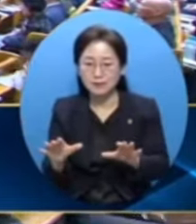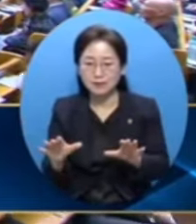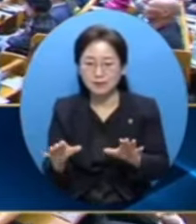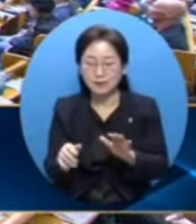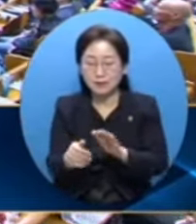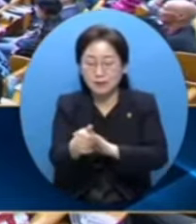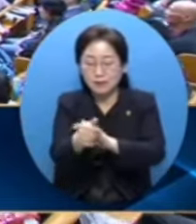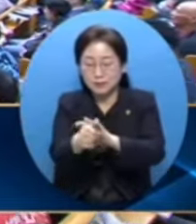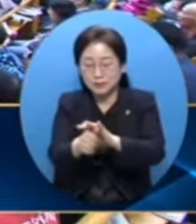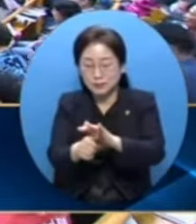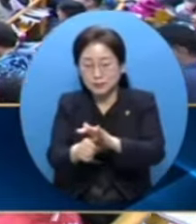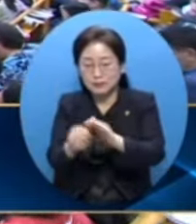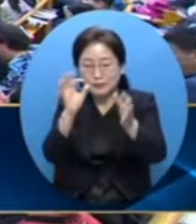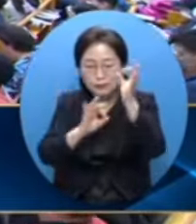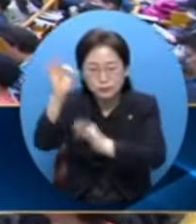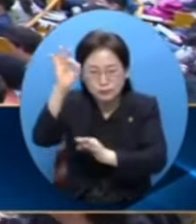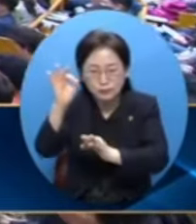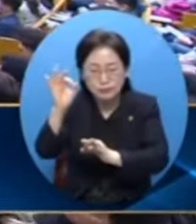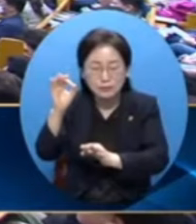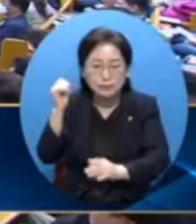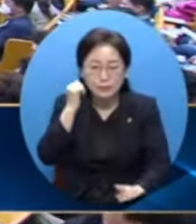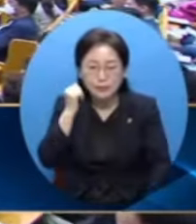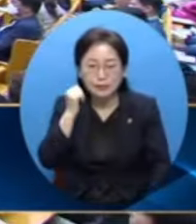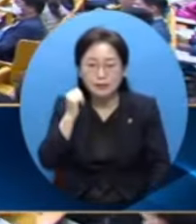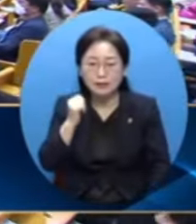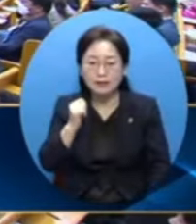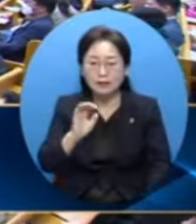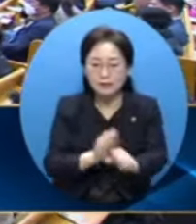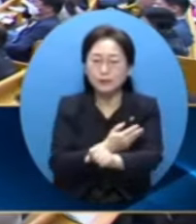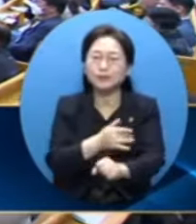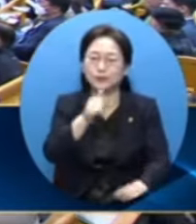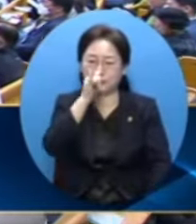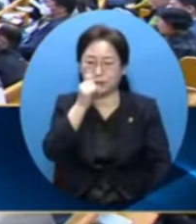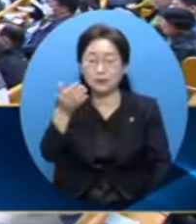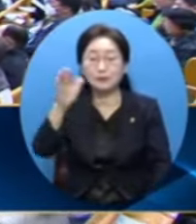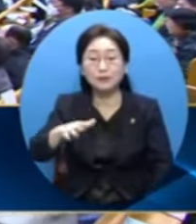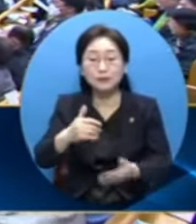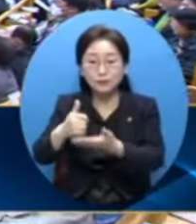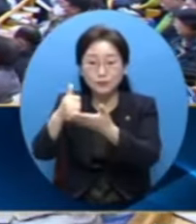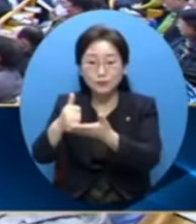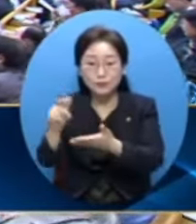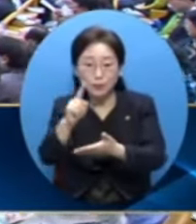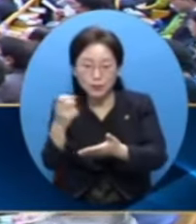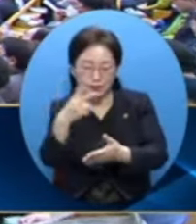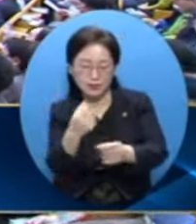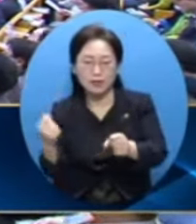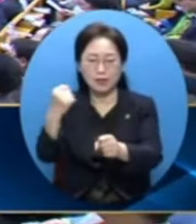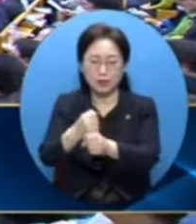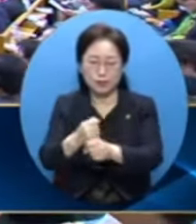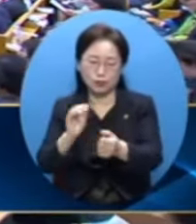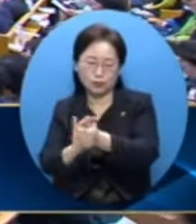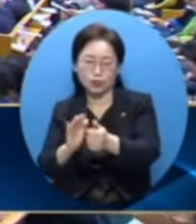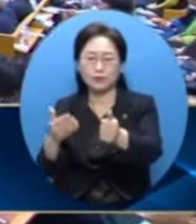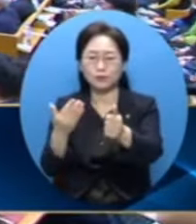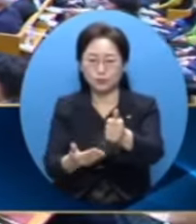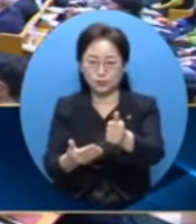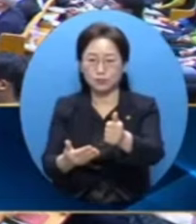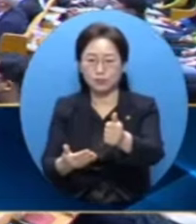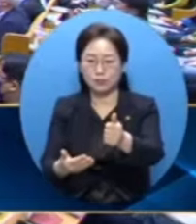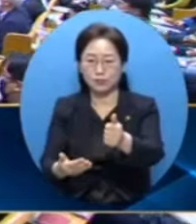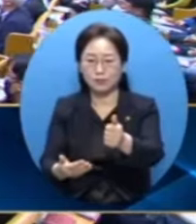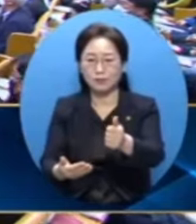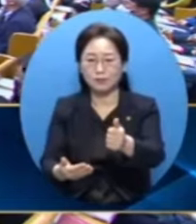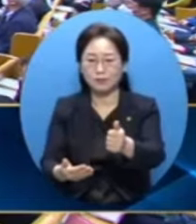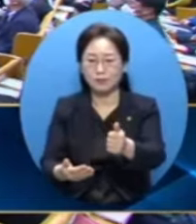뒷걸음질 할 때도 있고 실수할 때도 있고 잘못할 때도 있습니다. 그러나 주님 우리는 회복시켜주고 원하셔서